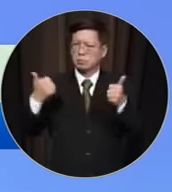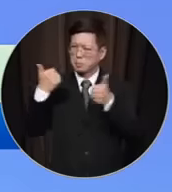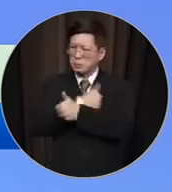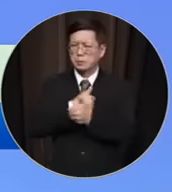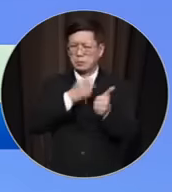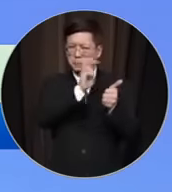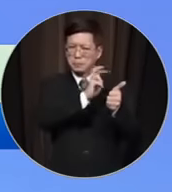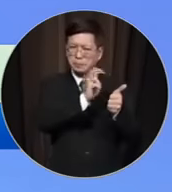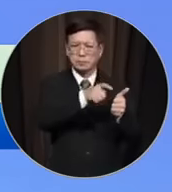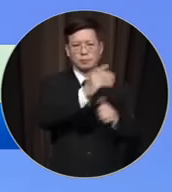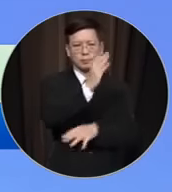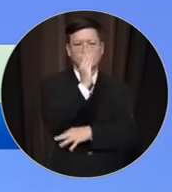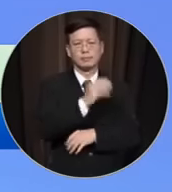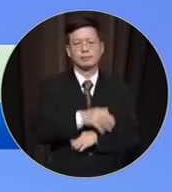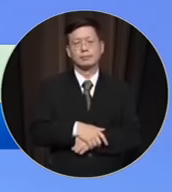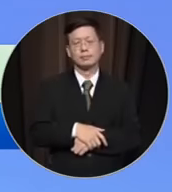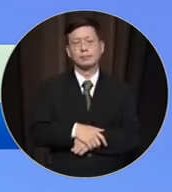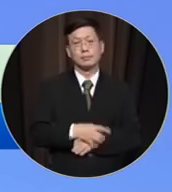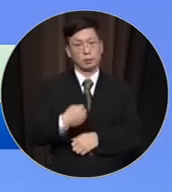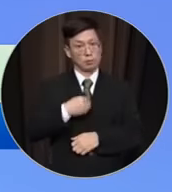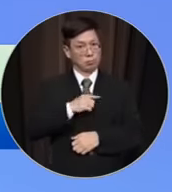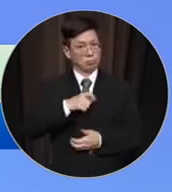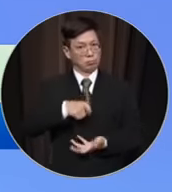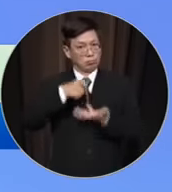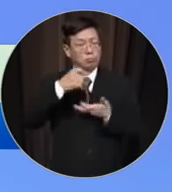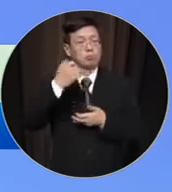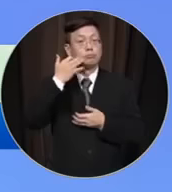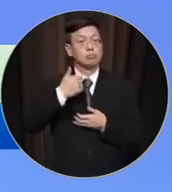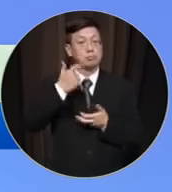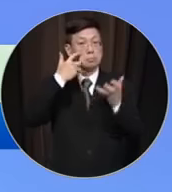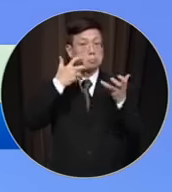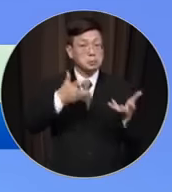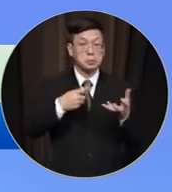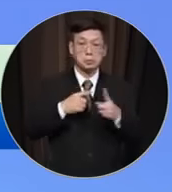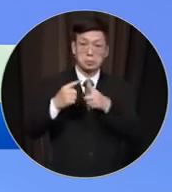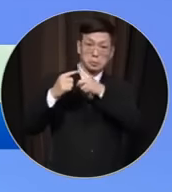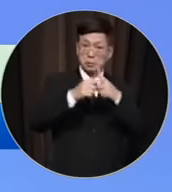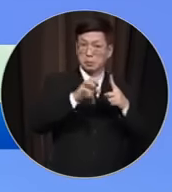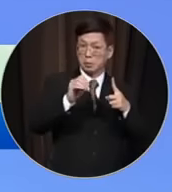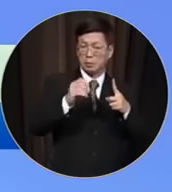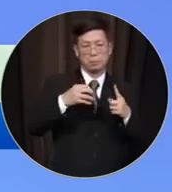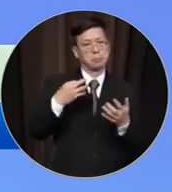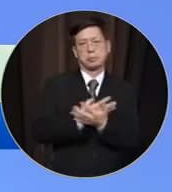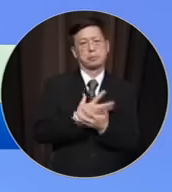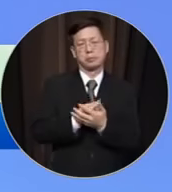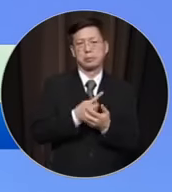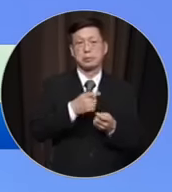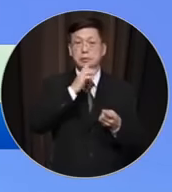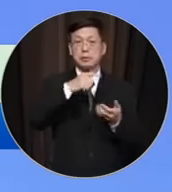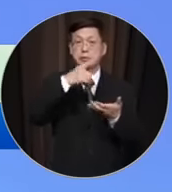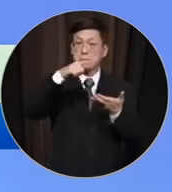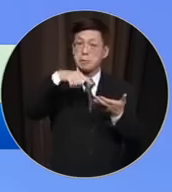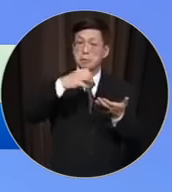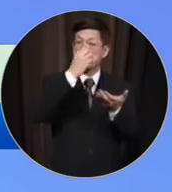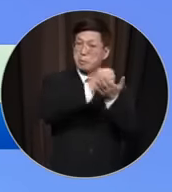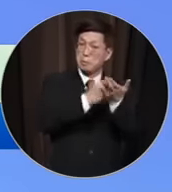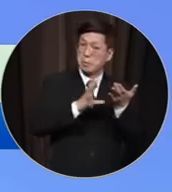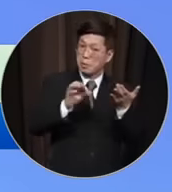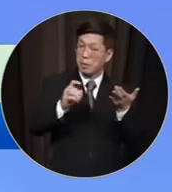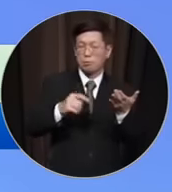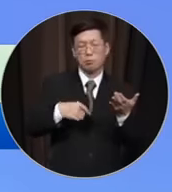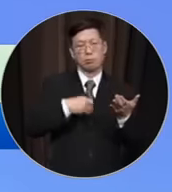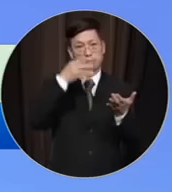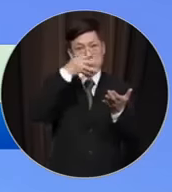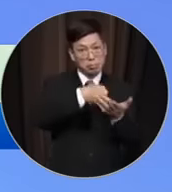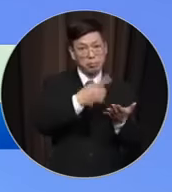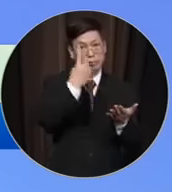民来监督我们的政府。所以我主张只有重视出席率是不够的，因为出席率的计算只看签到，有没有